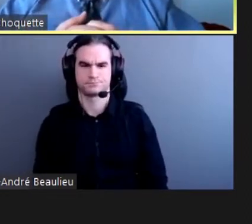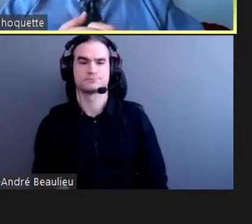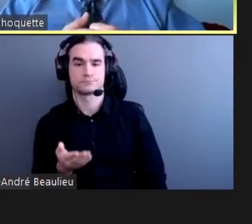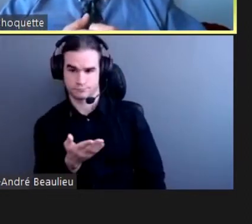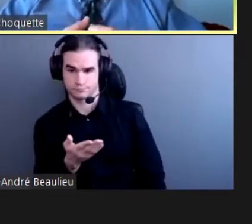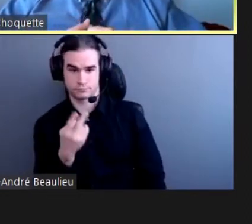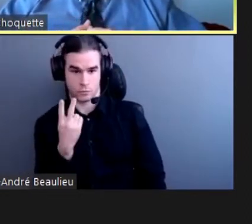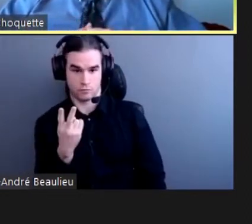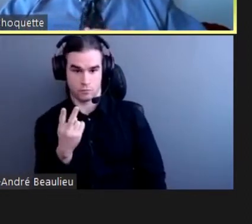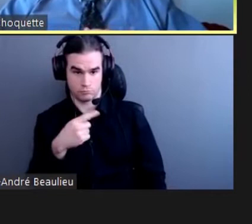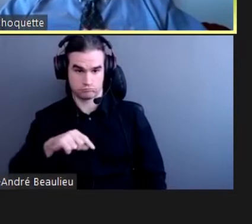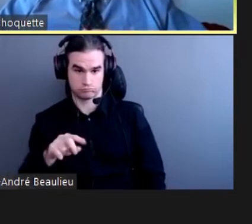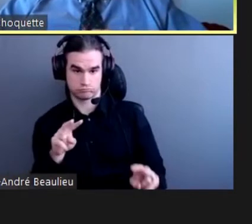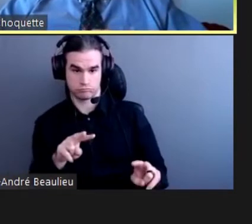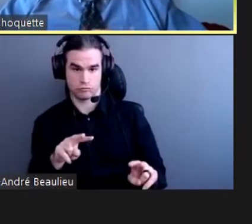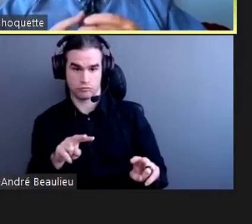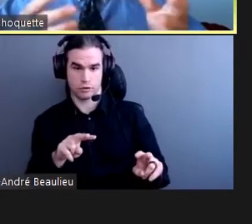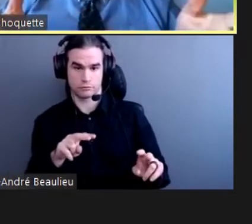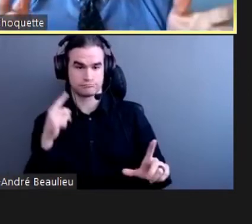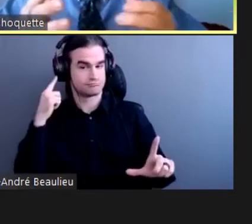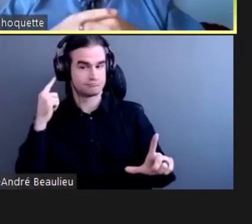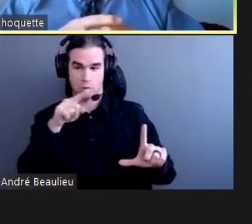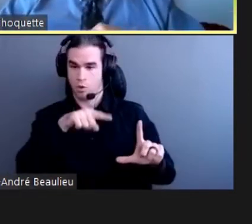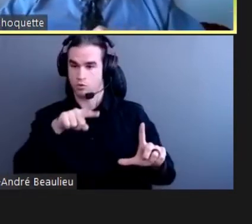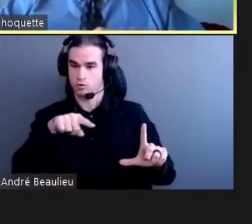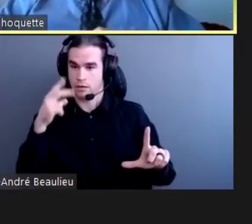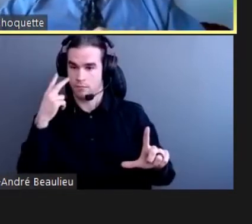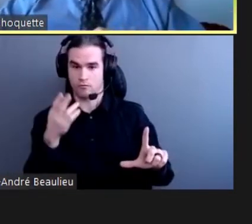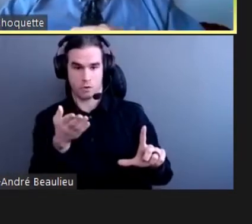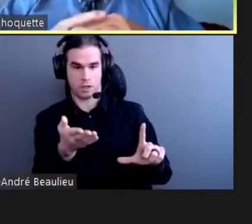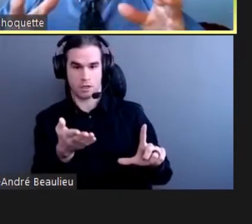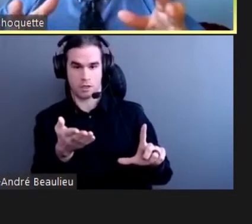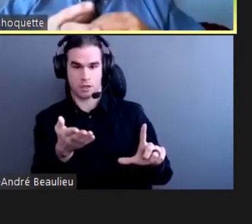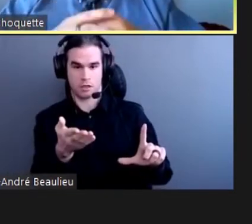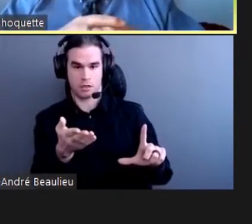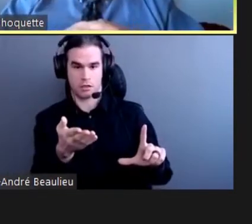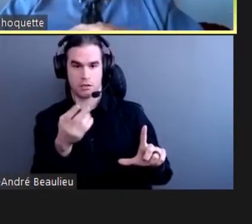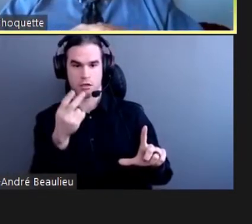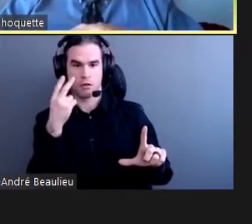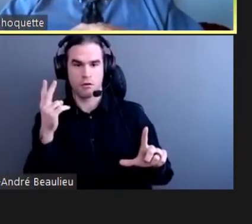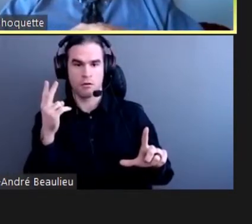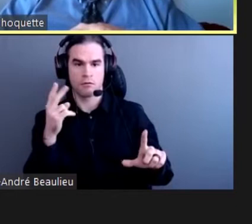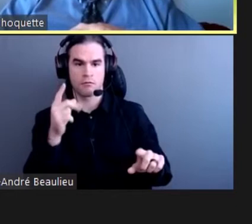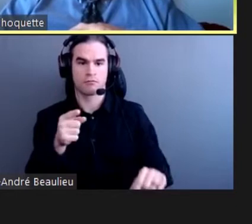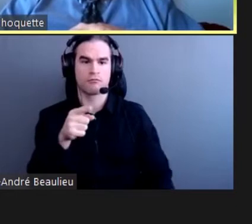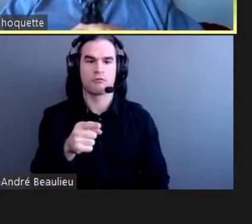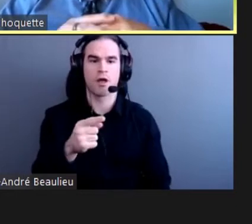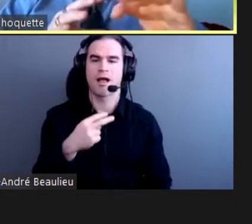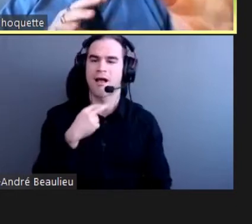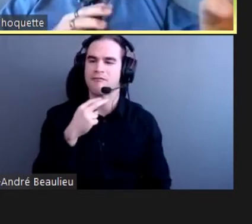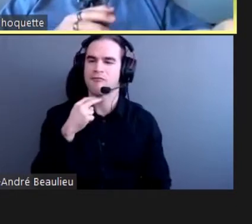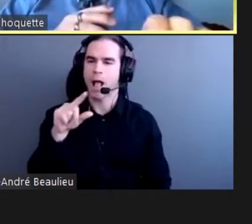OK. Comme vous voyez ici, c'est un diagramme ou un audiogramme avec les différentes lettres de la